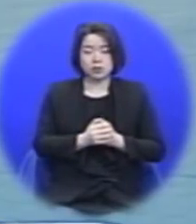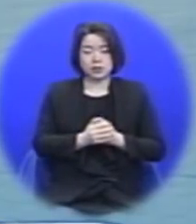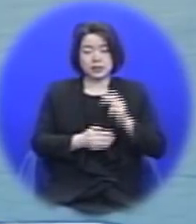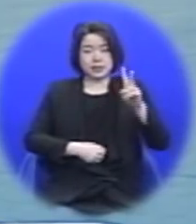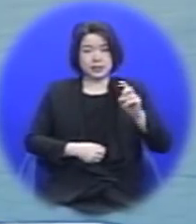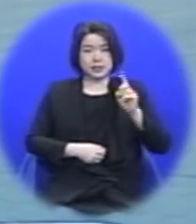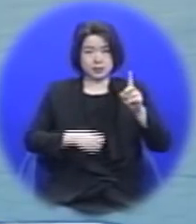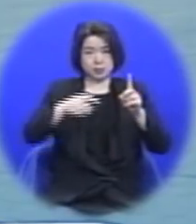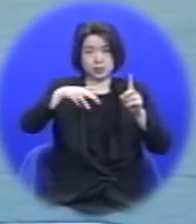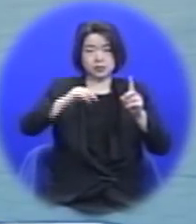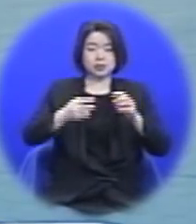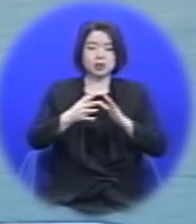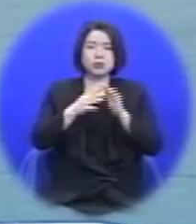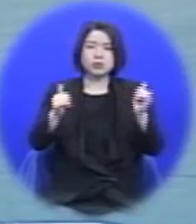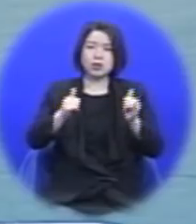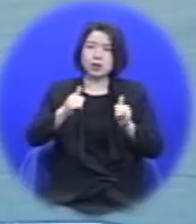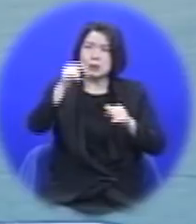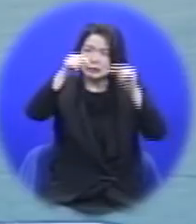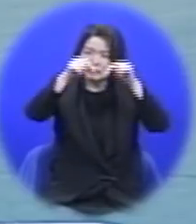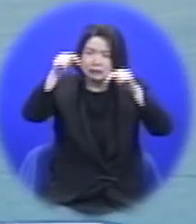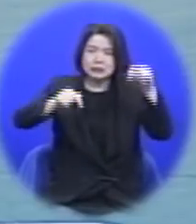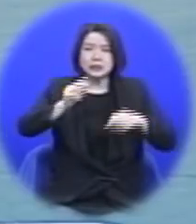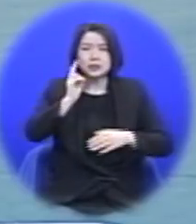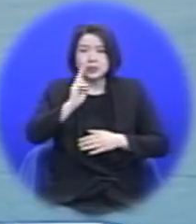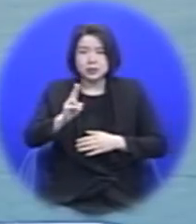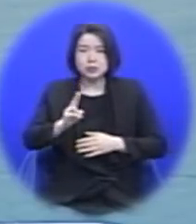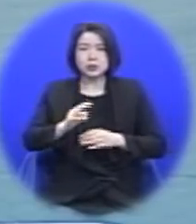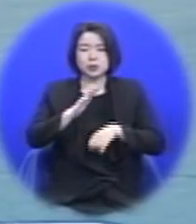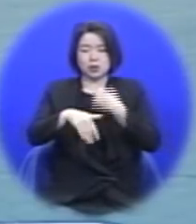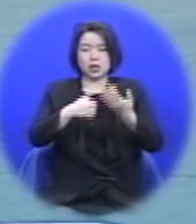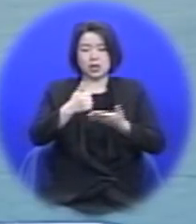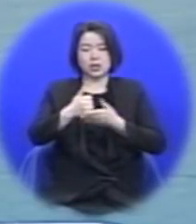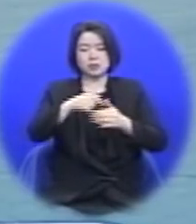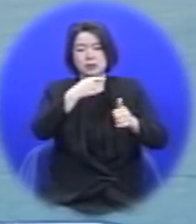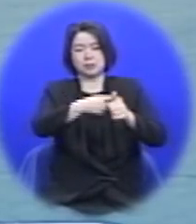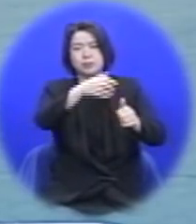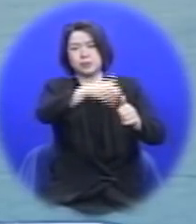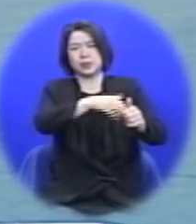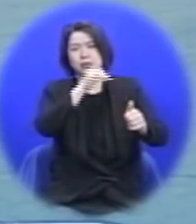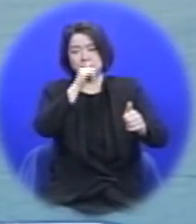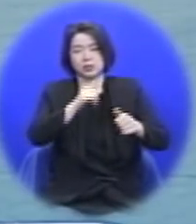사람들은 우박의 재앙이 너무도 심해서 하나님을 모독하였습니다.